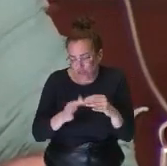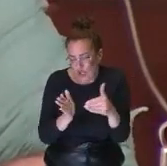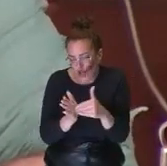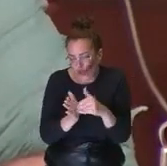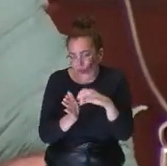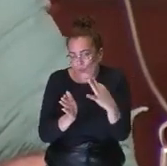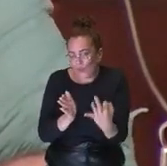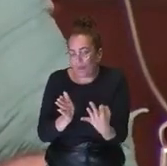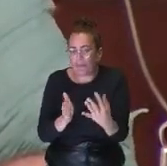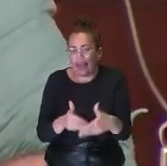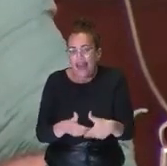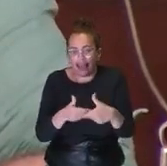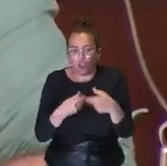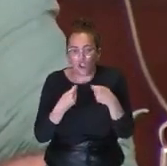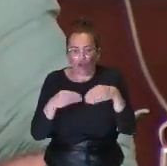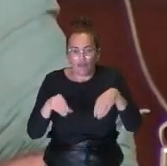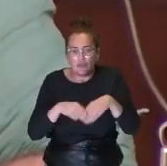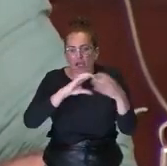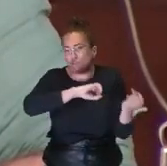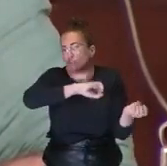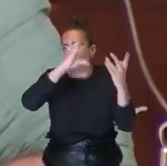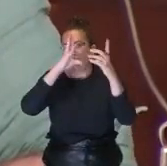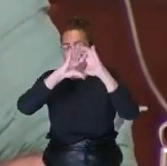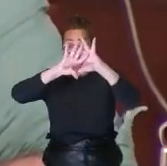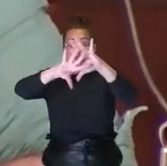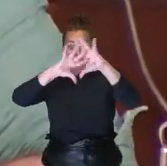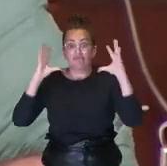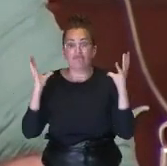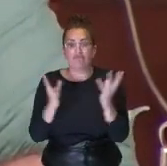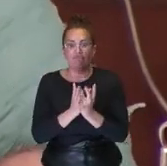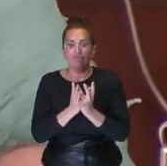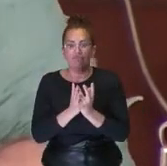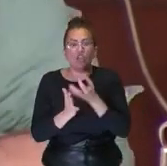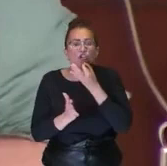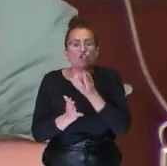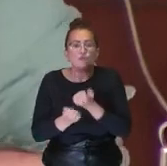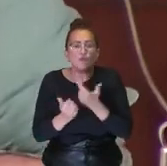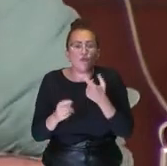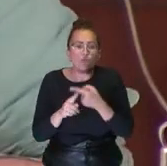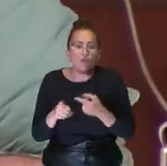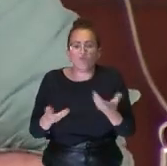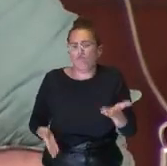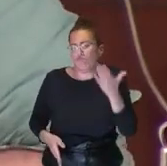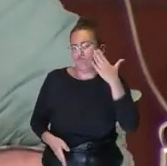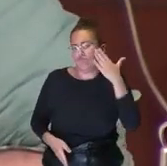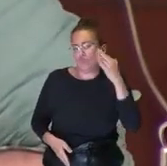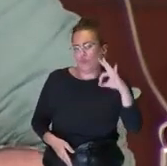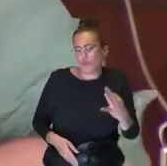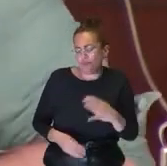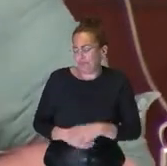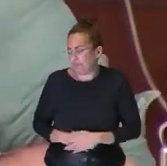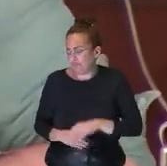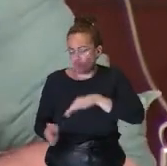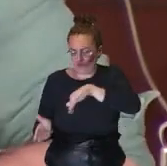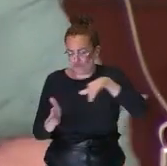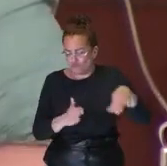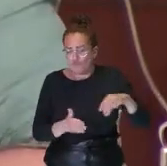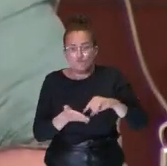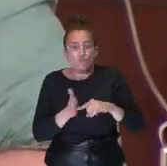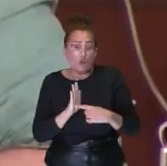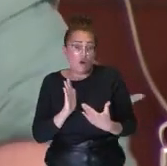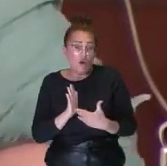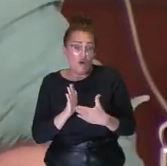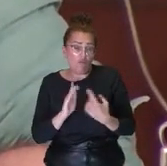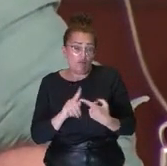peu global de ces actions, mais c'est plusieurs fois qu'on en parle, donc vous les connaissez. Il y a un point aussi qui me paraît essentiel, c'est pourquoi est-ce qu'on a autant besoin de